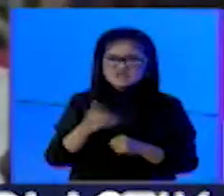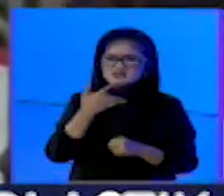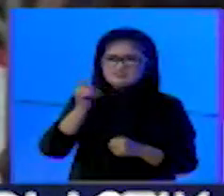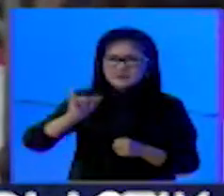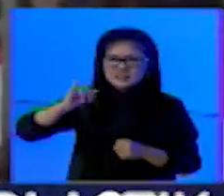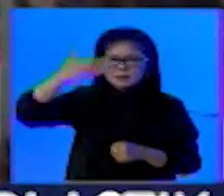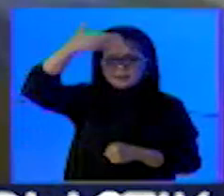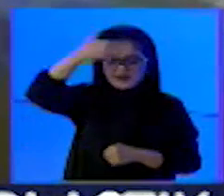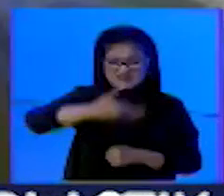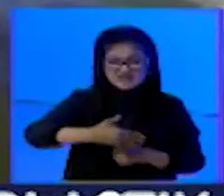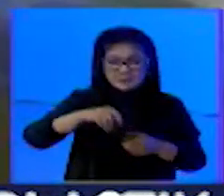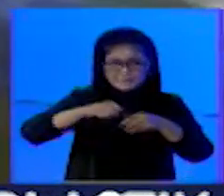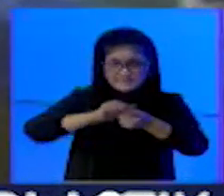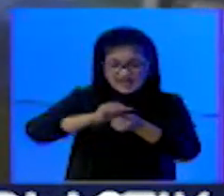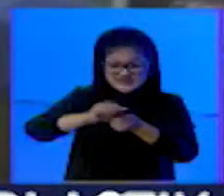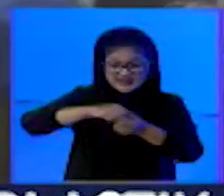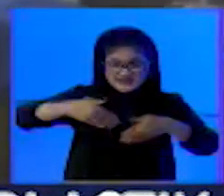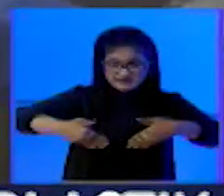di lapak-lapak pedagang.